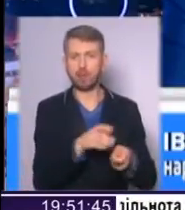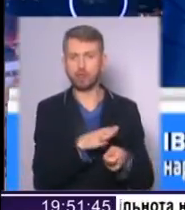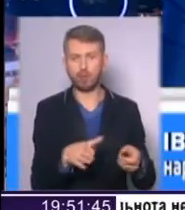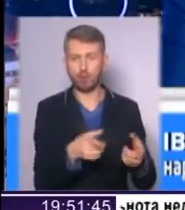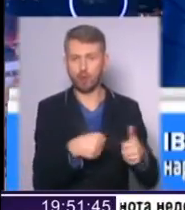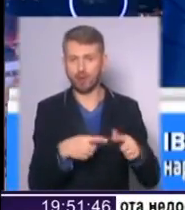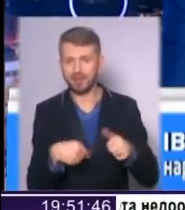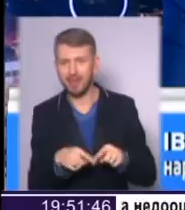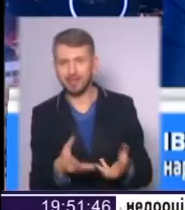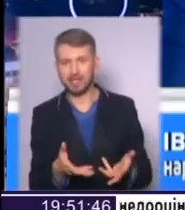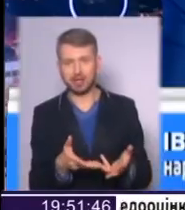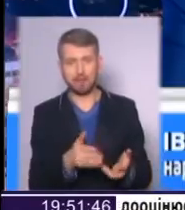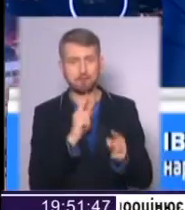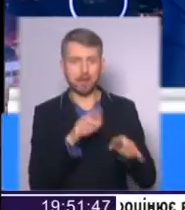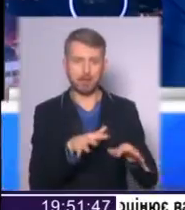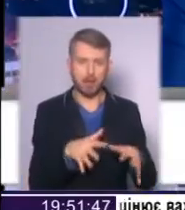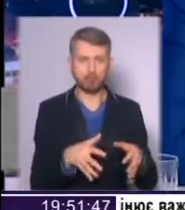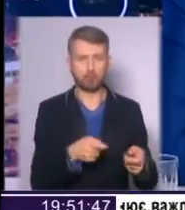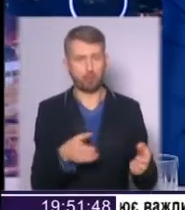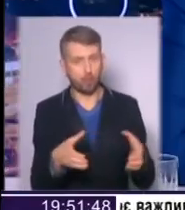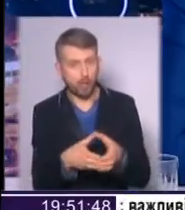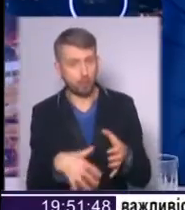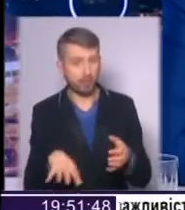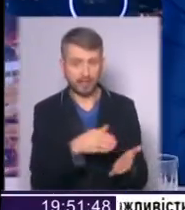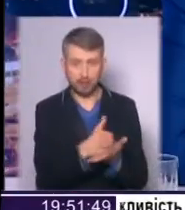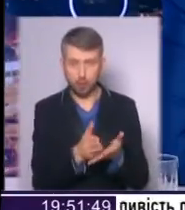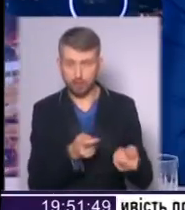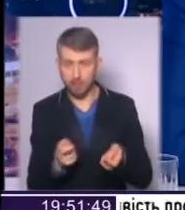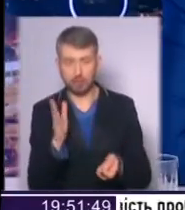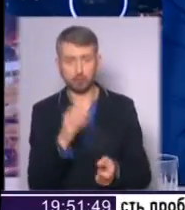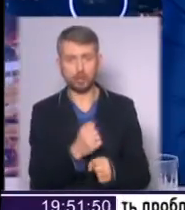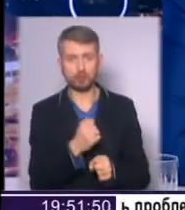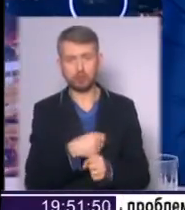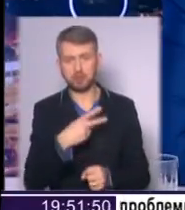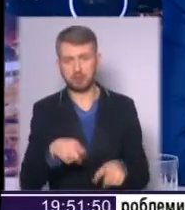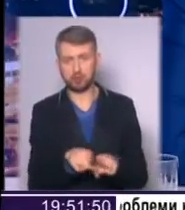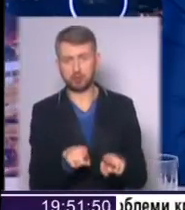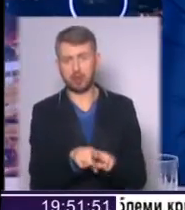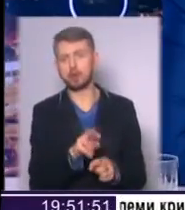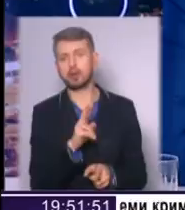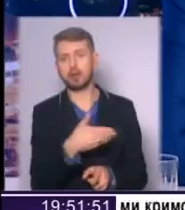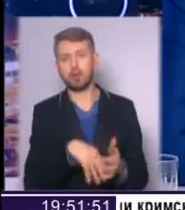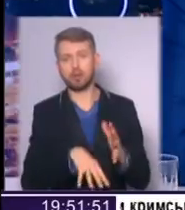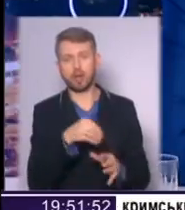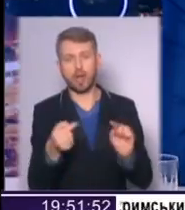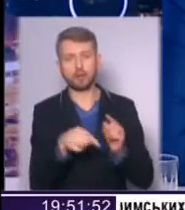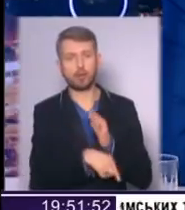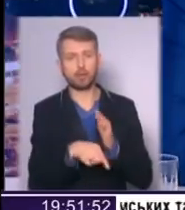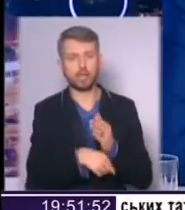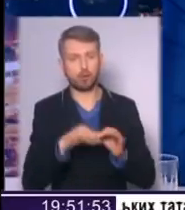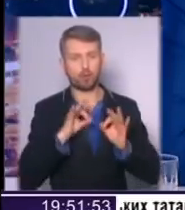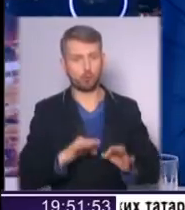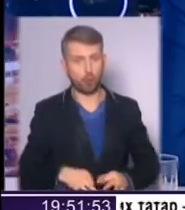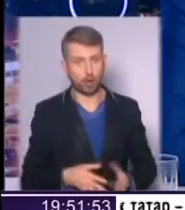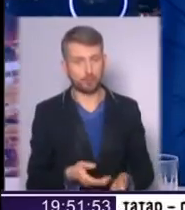парламенту, уряду, тобто всіх гілок влади. І буде зроблений приблизно такий же спосіб, як ми обрали антикорупційного прокурора. Між іншим,